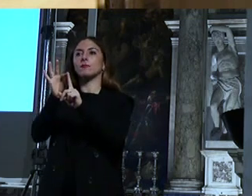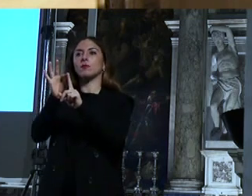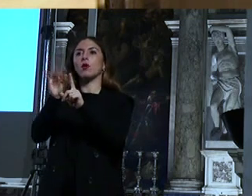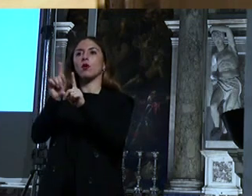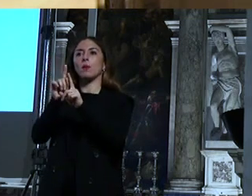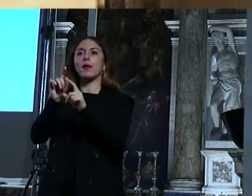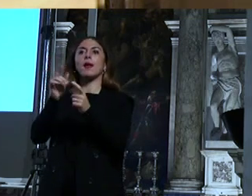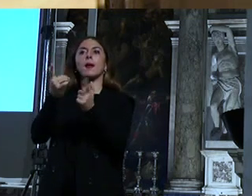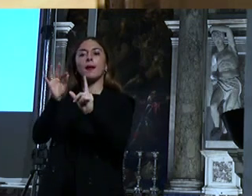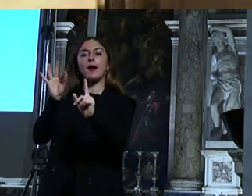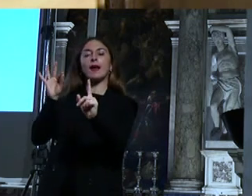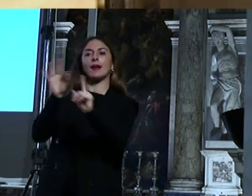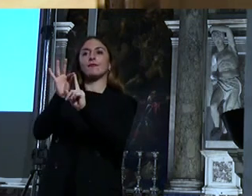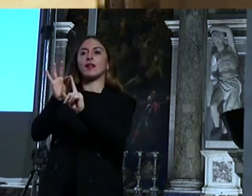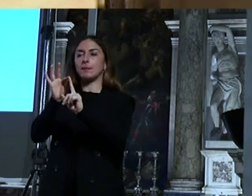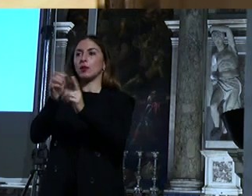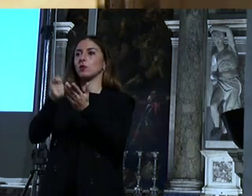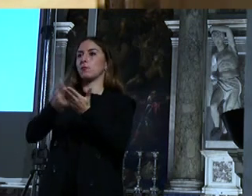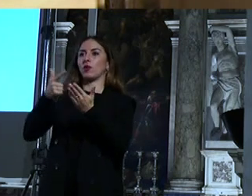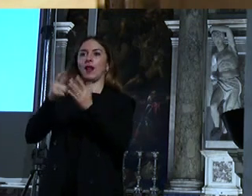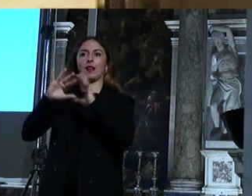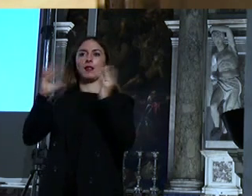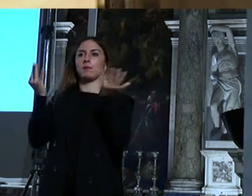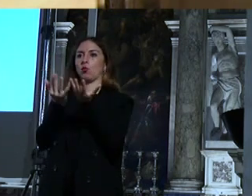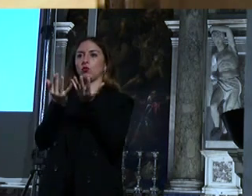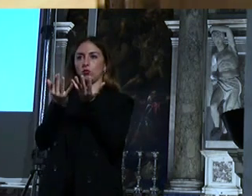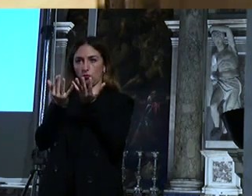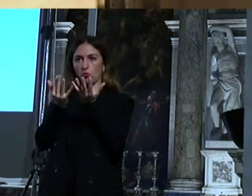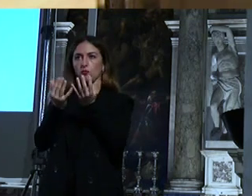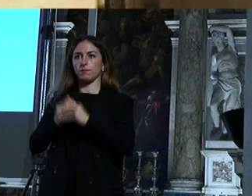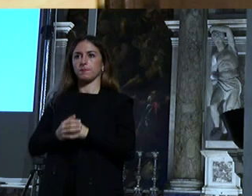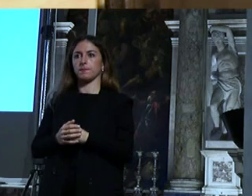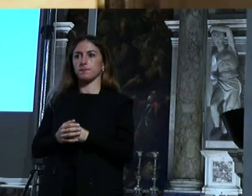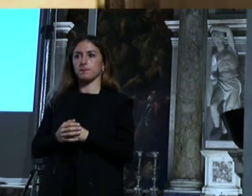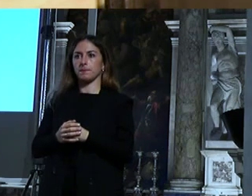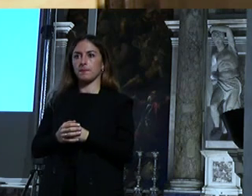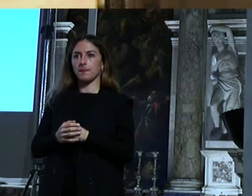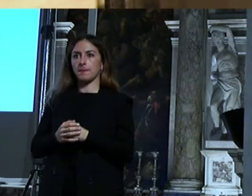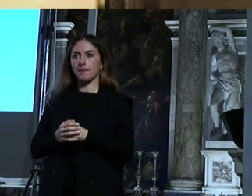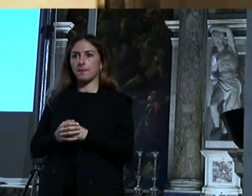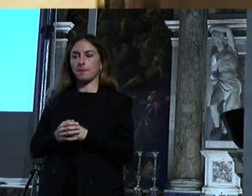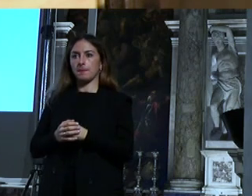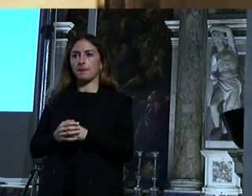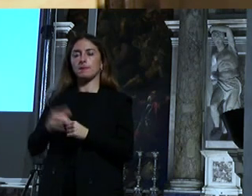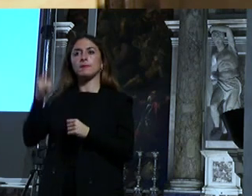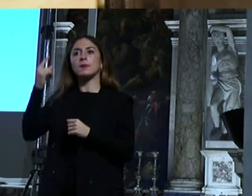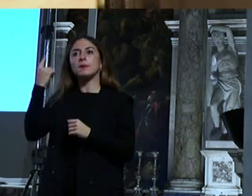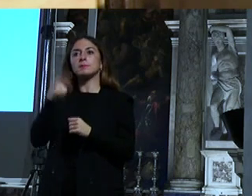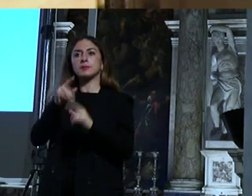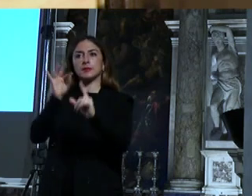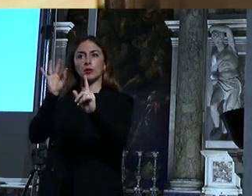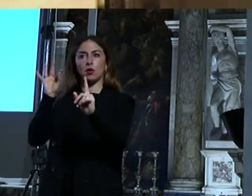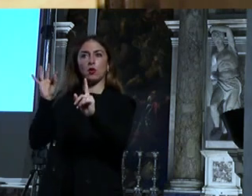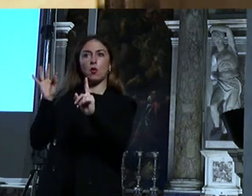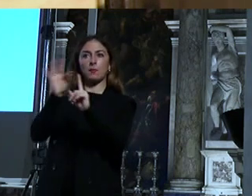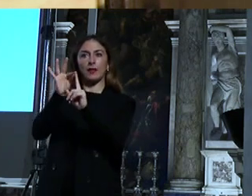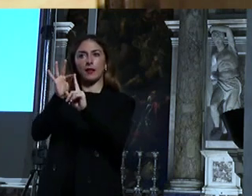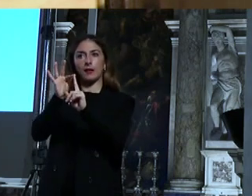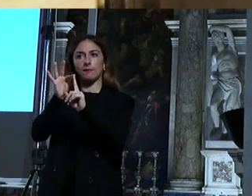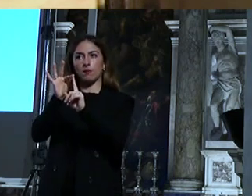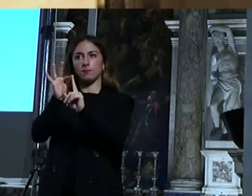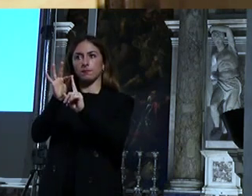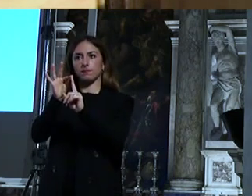riferimento importante nel mondo. Questo è un po' l'obiettivo che